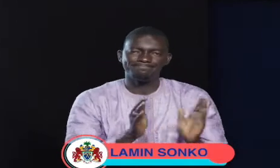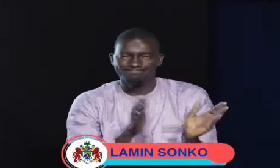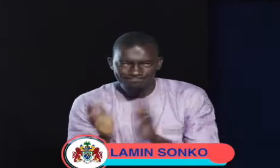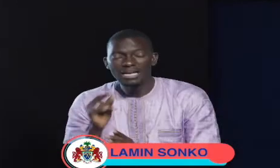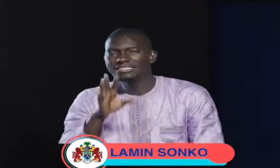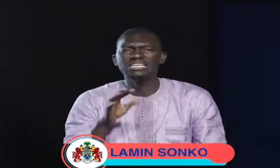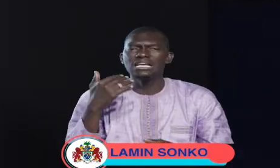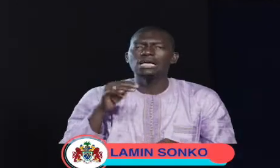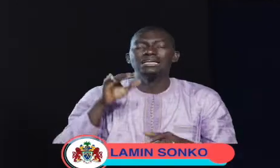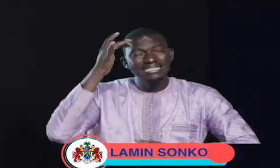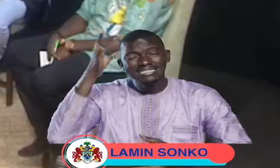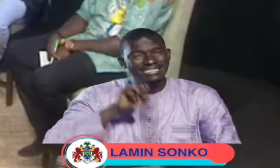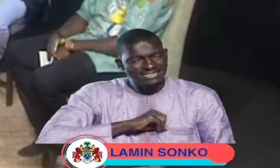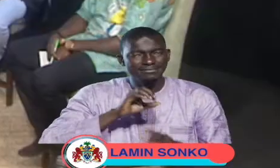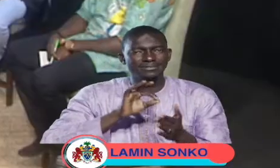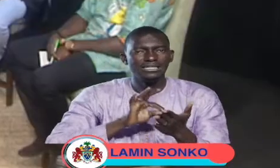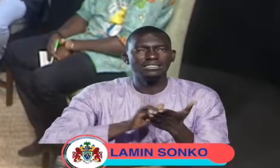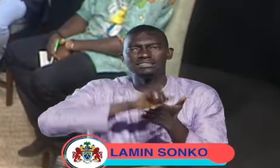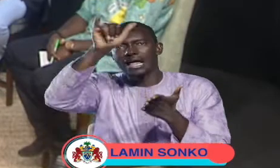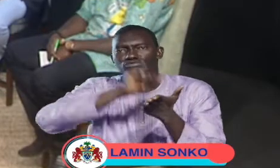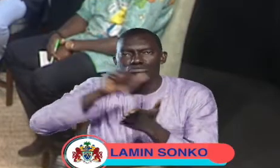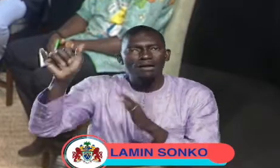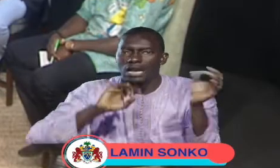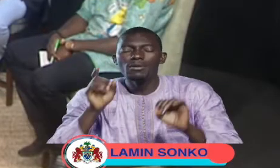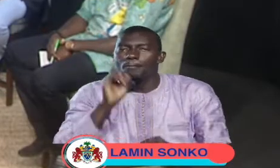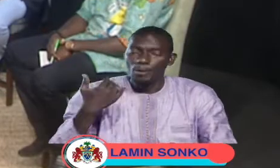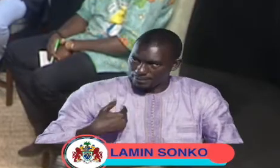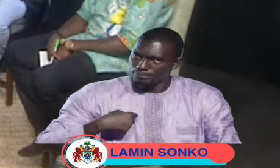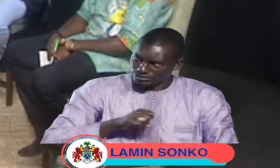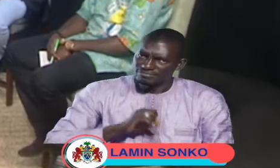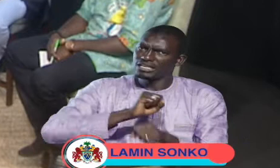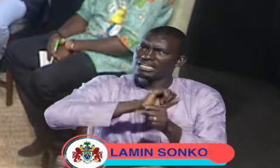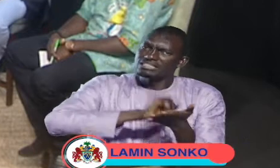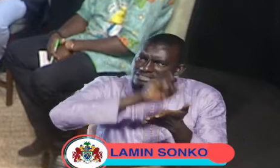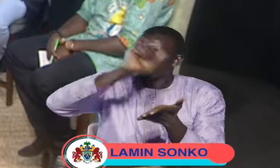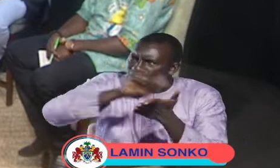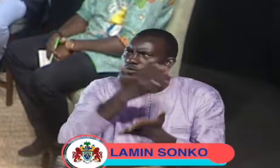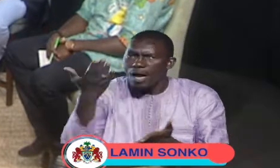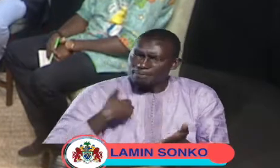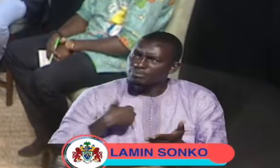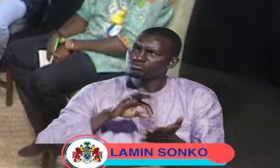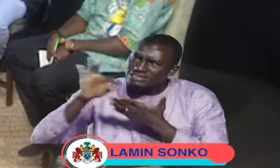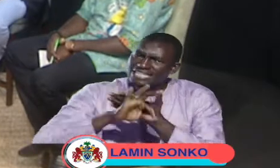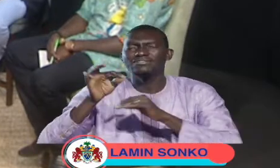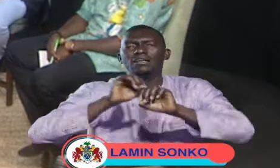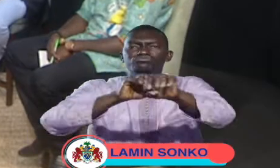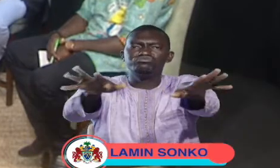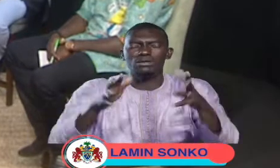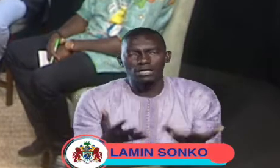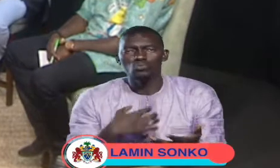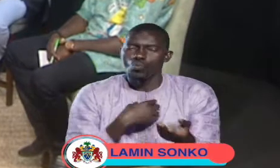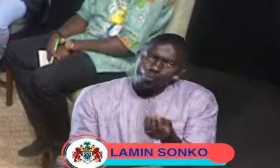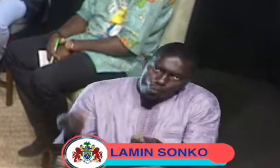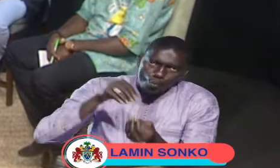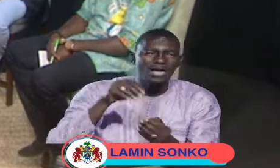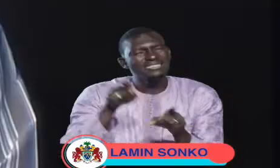gata ma molle ka tama yo wotamo molla wotamo wala sa kuran bu ta china fana ta fafra da gambia banko kan jang sa e fana sai do mandin ka fuje